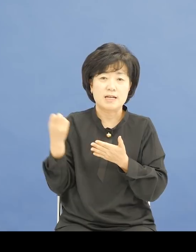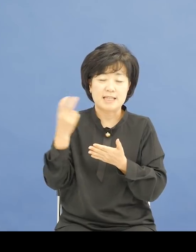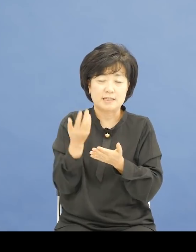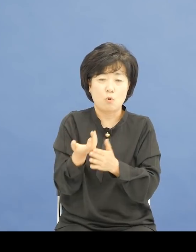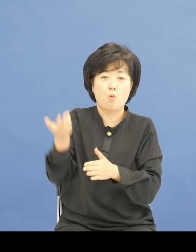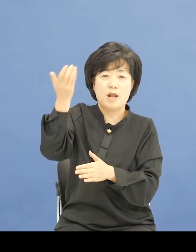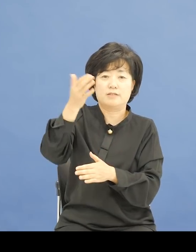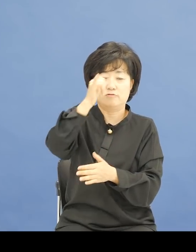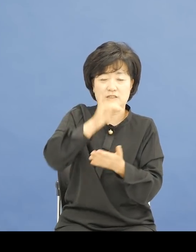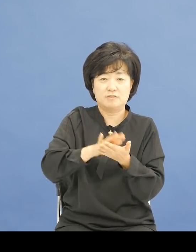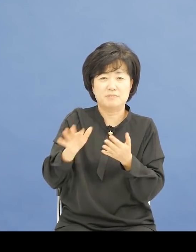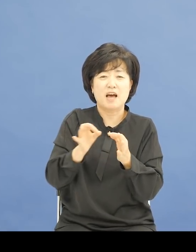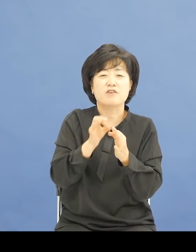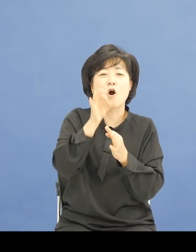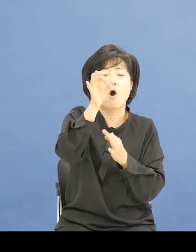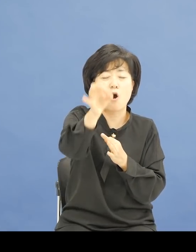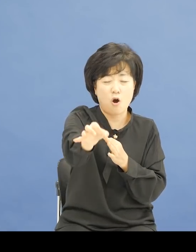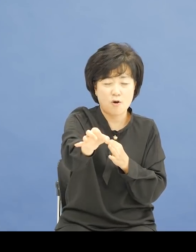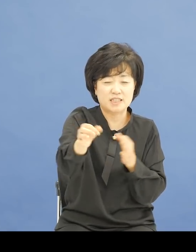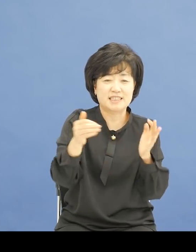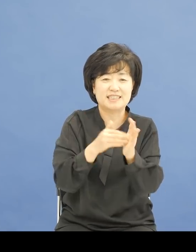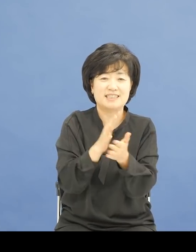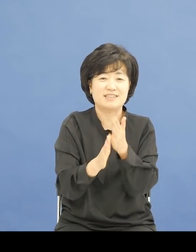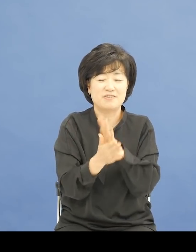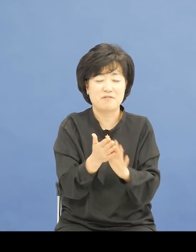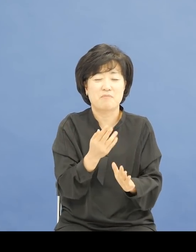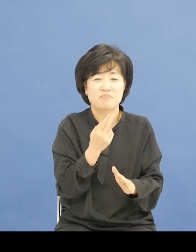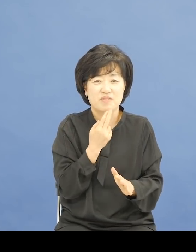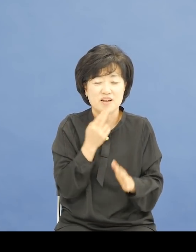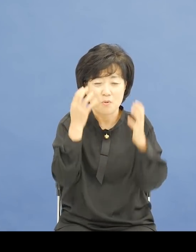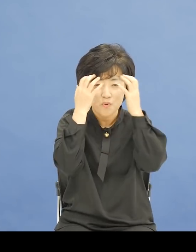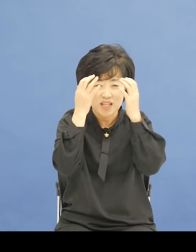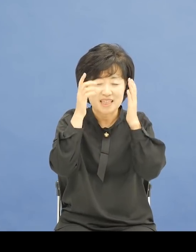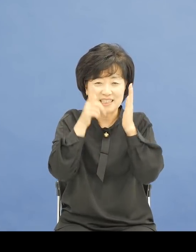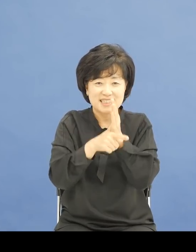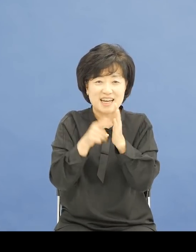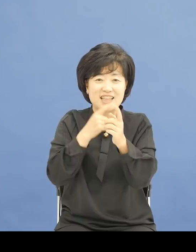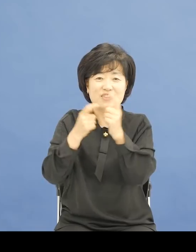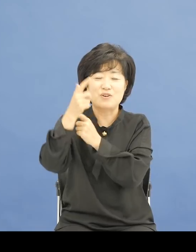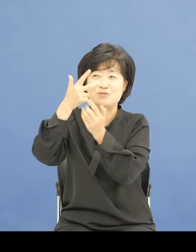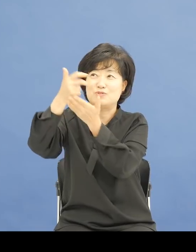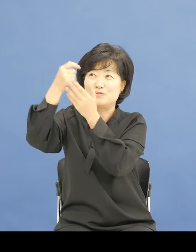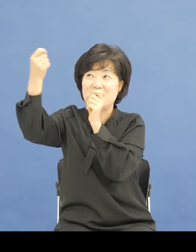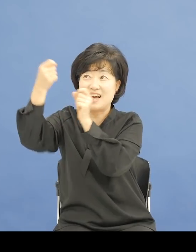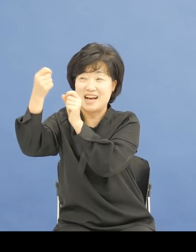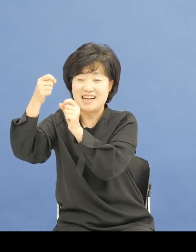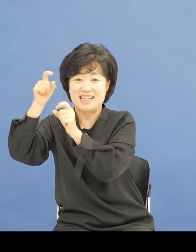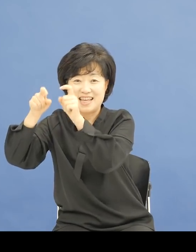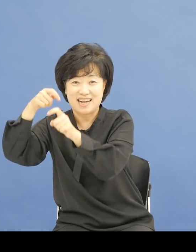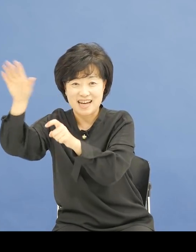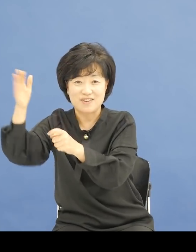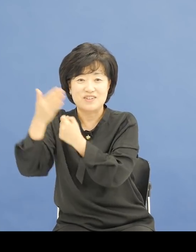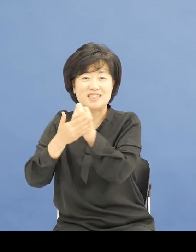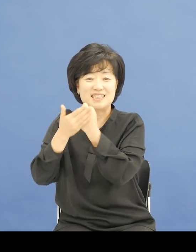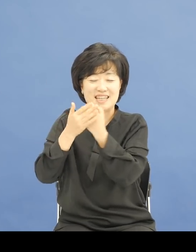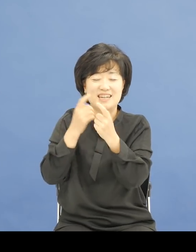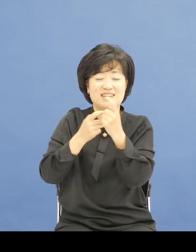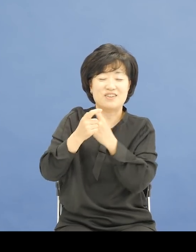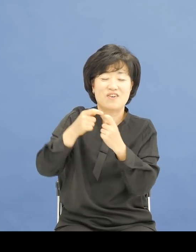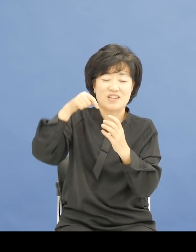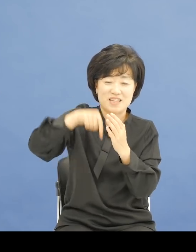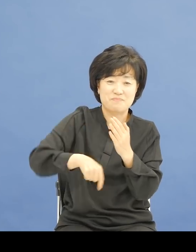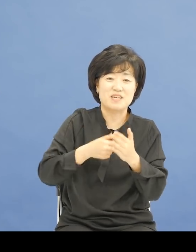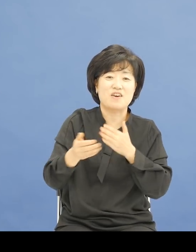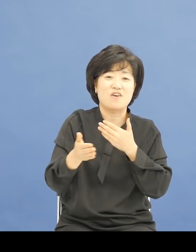수가 있었습니다. 영원히 끝나지 않을 것만 같았던 고난의 시간은 오히려 주님께 더 가까이 다가가고 은혜를 더욱